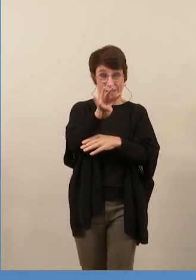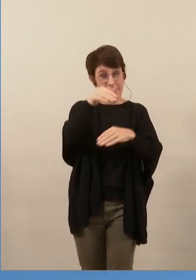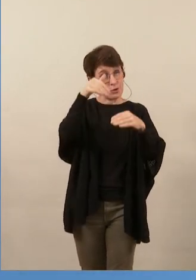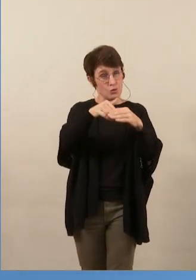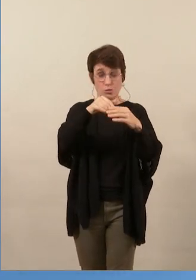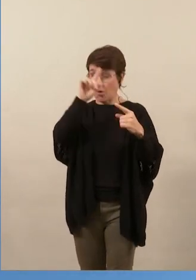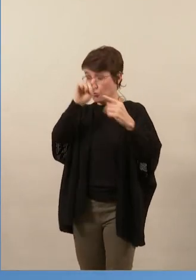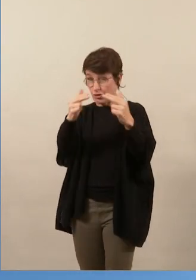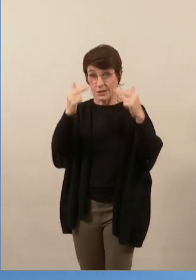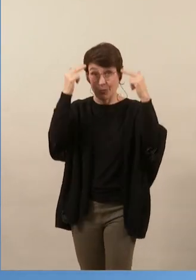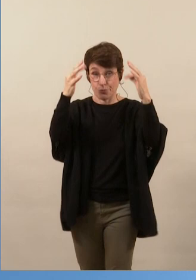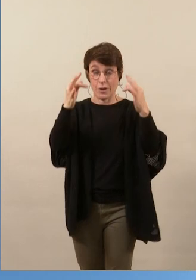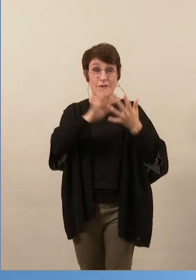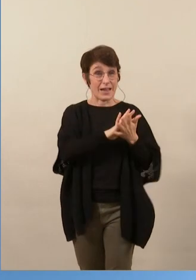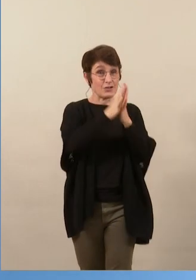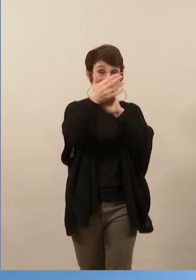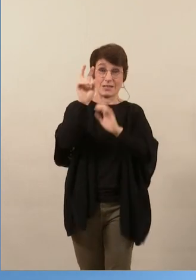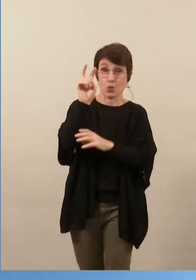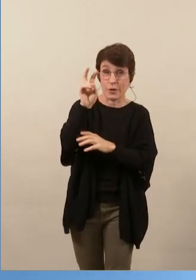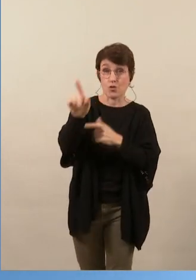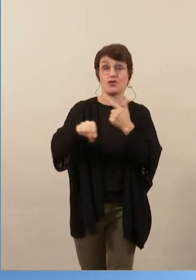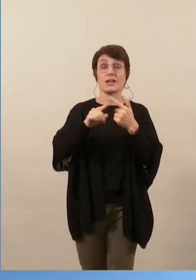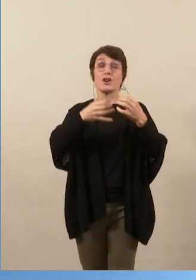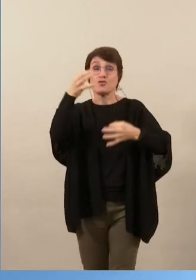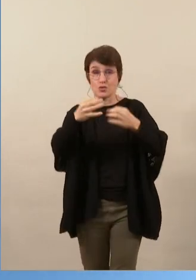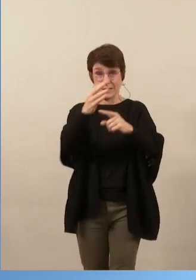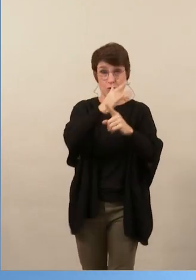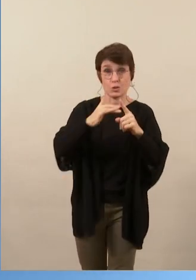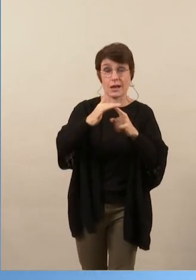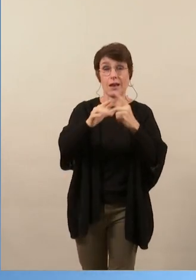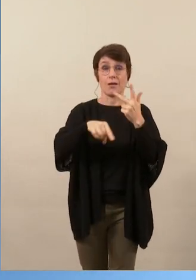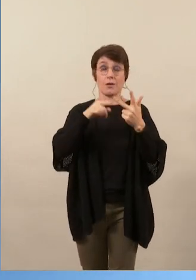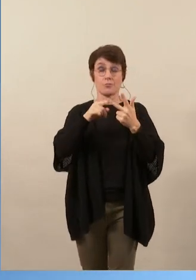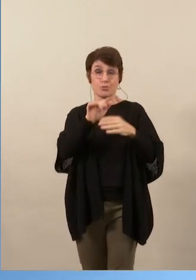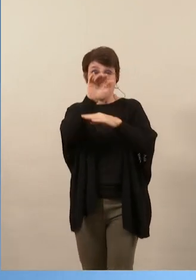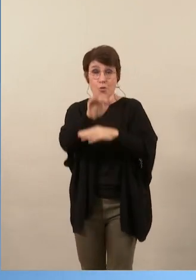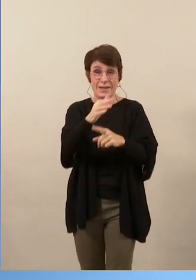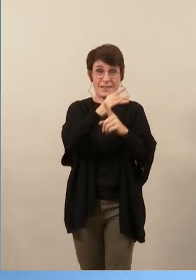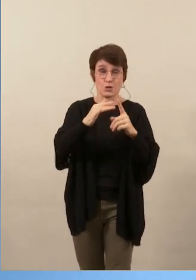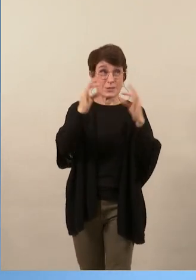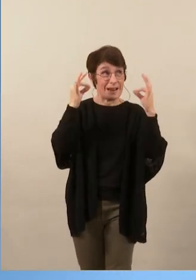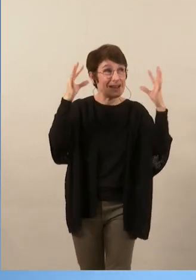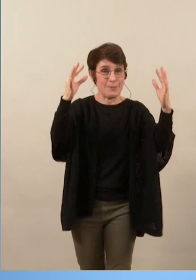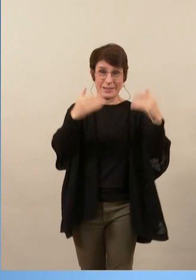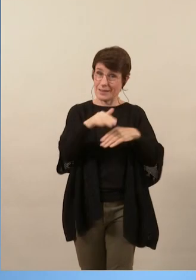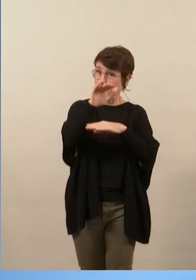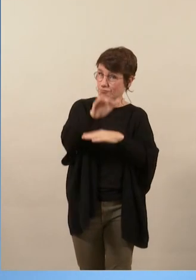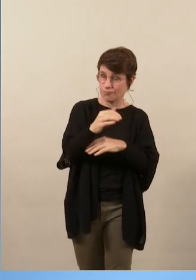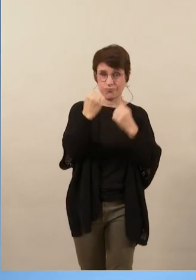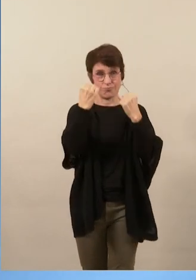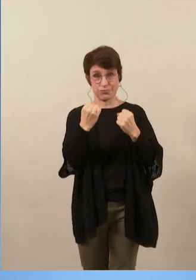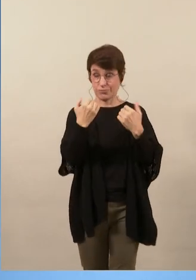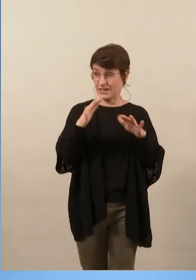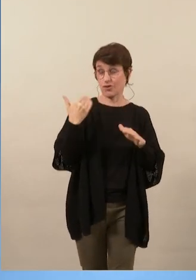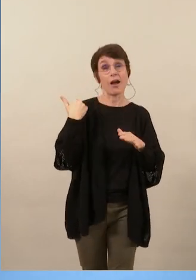écologique en matière de justice sociale l'amplification du bouclier social et climatique dont les premières mesures ont été rendues visibles